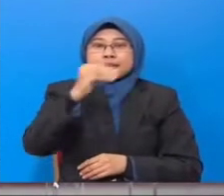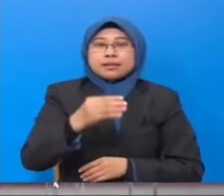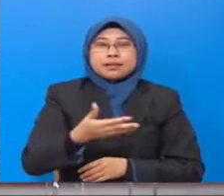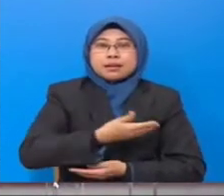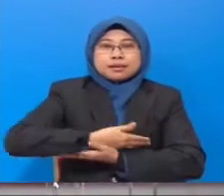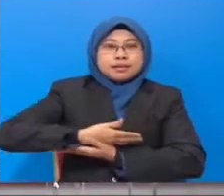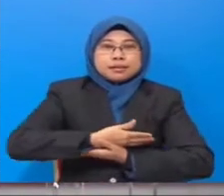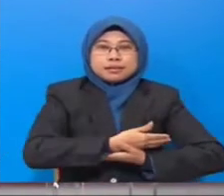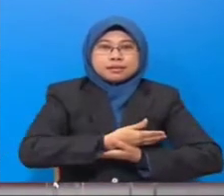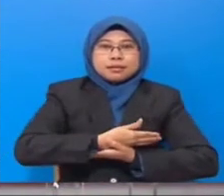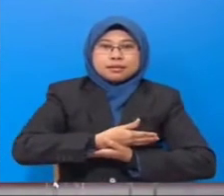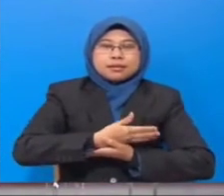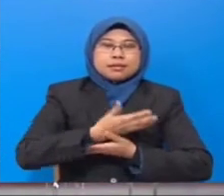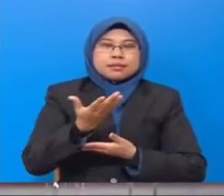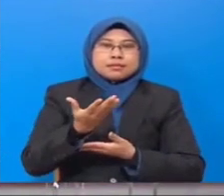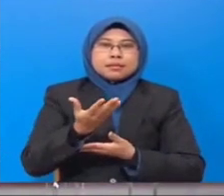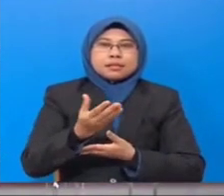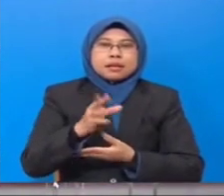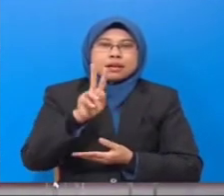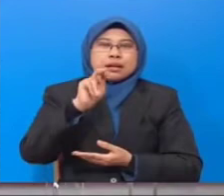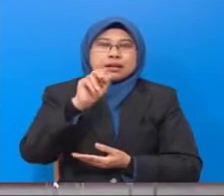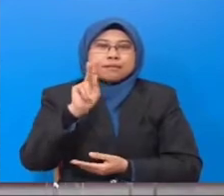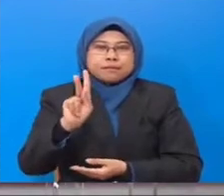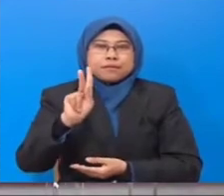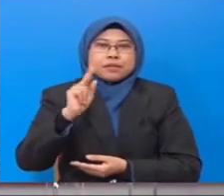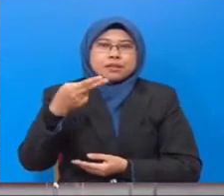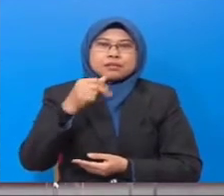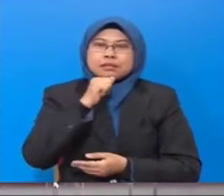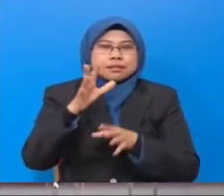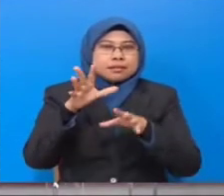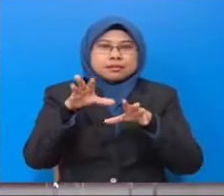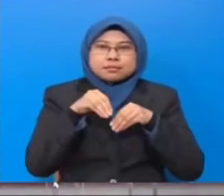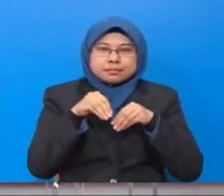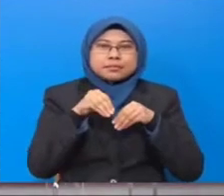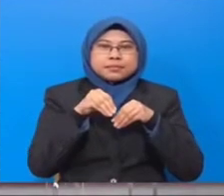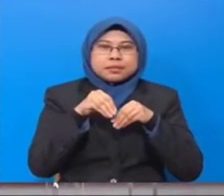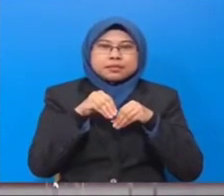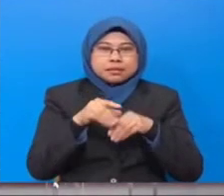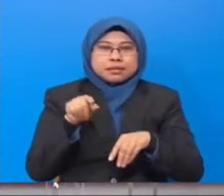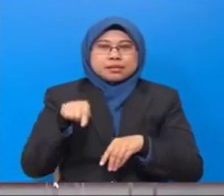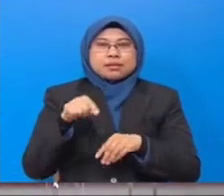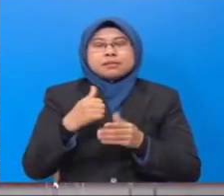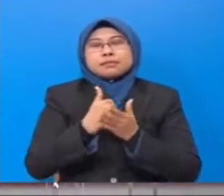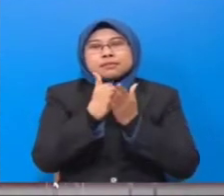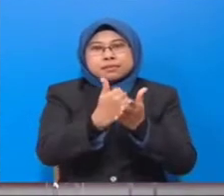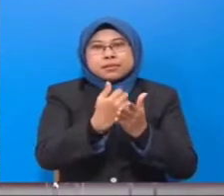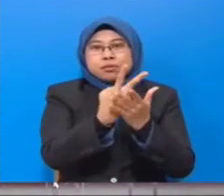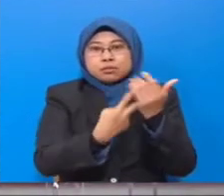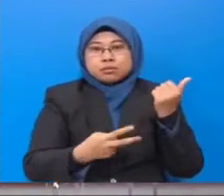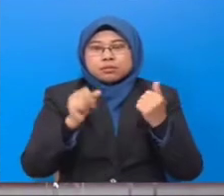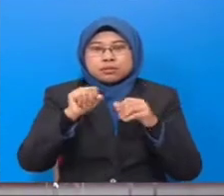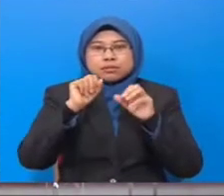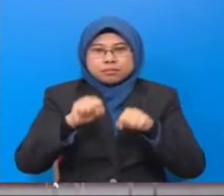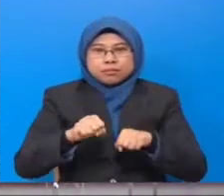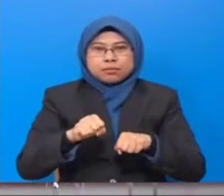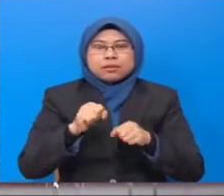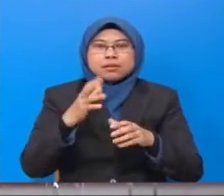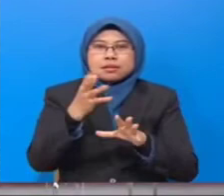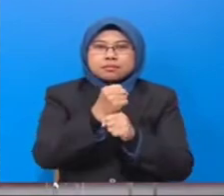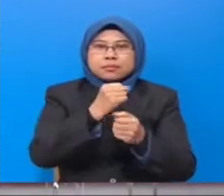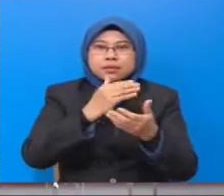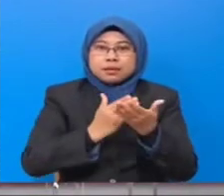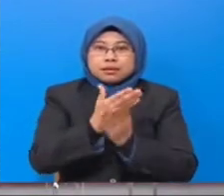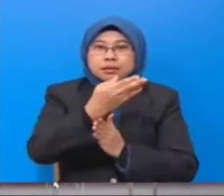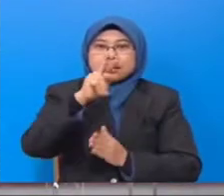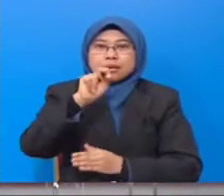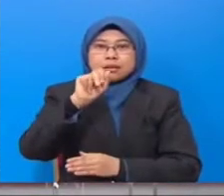jadi penuh KYT telah membantu para ibu tunggal dan anak-anak dalam mendapatkan hak nafkah dengan